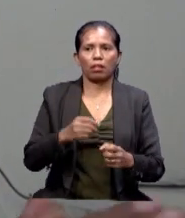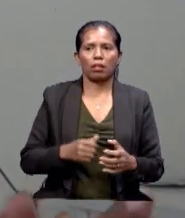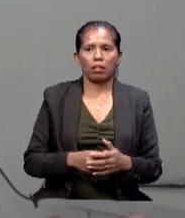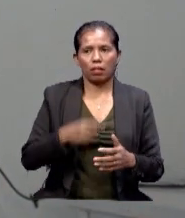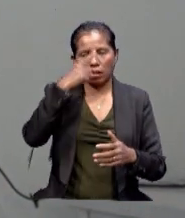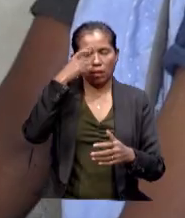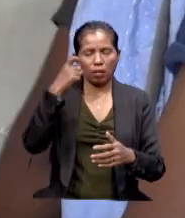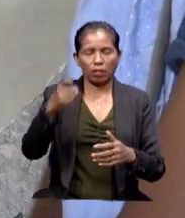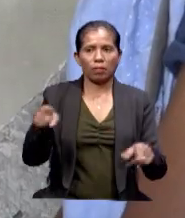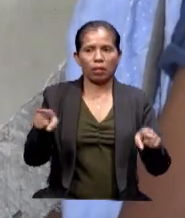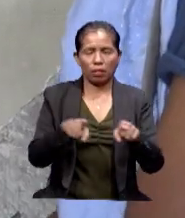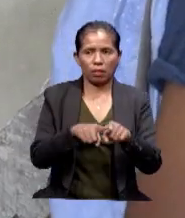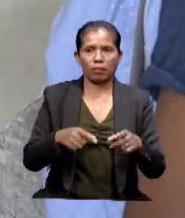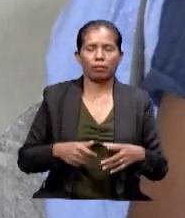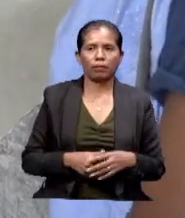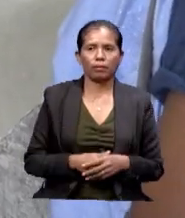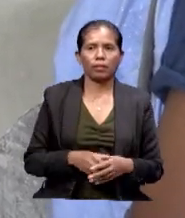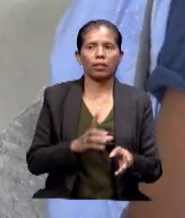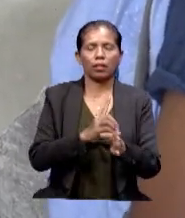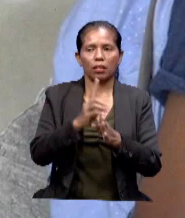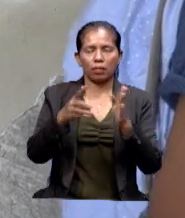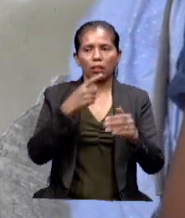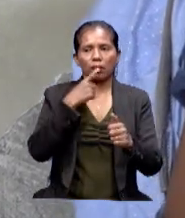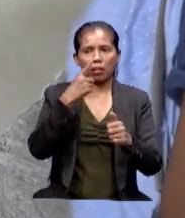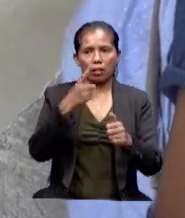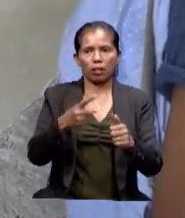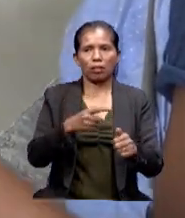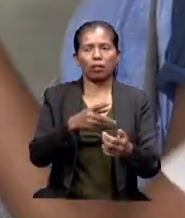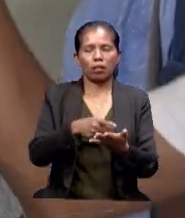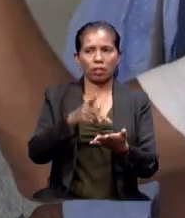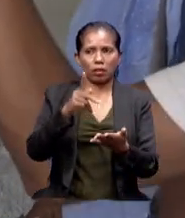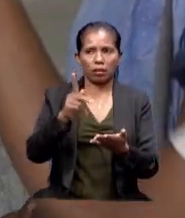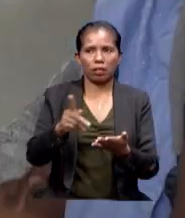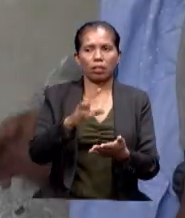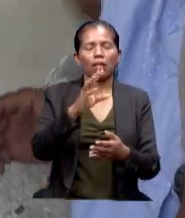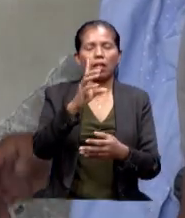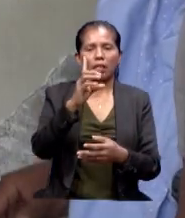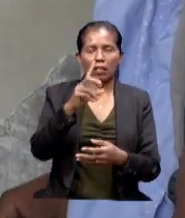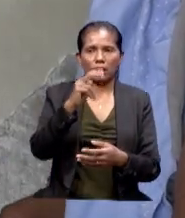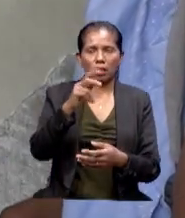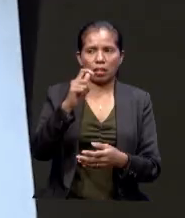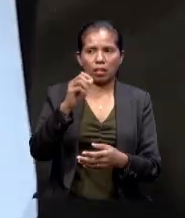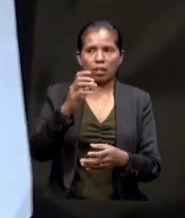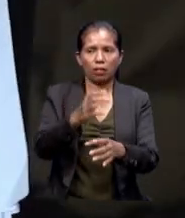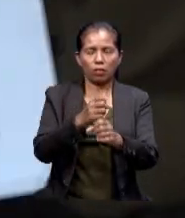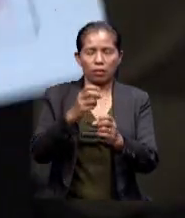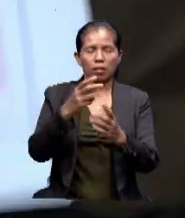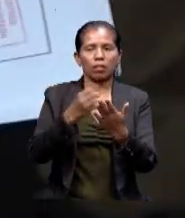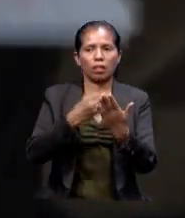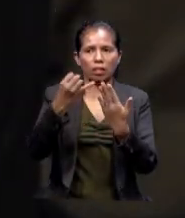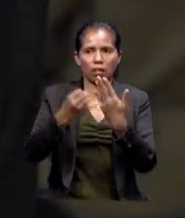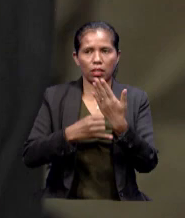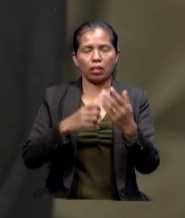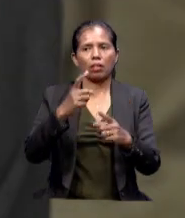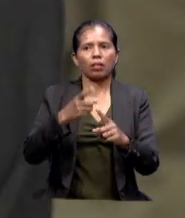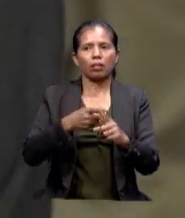ba al penesuayan ne Diretor Nemos informa total receitas na BDNTT recolha e janeiro até novembro tina ringrua